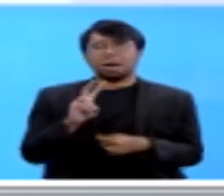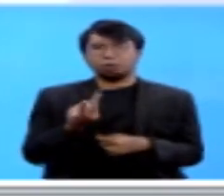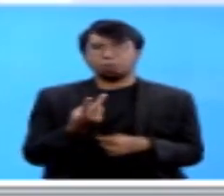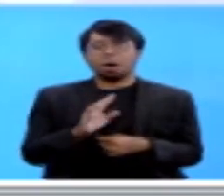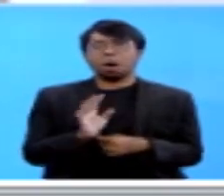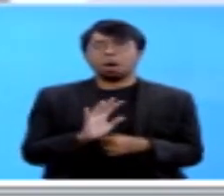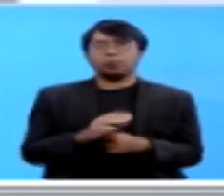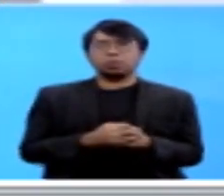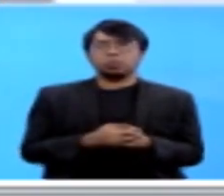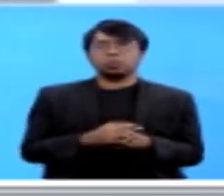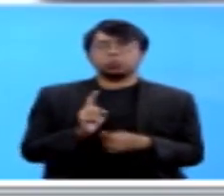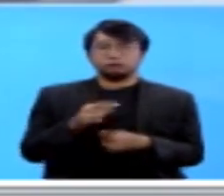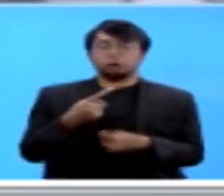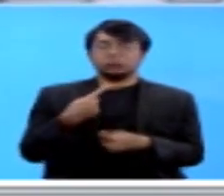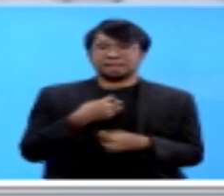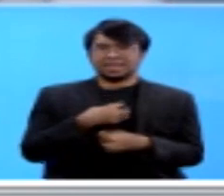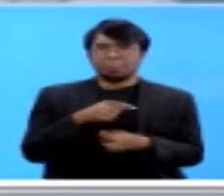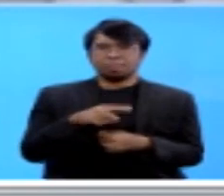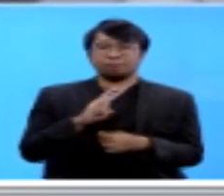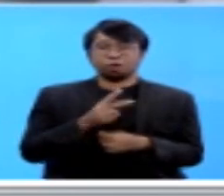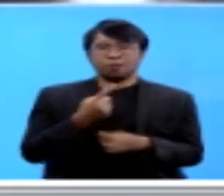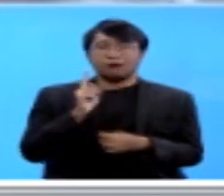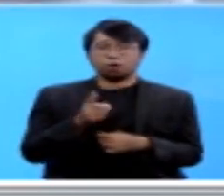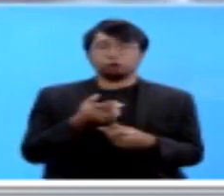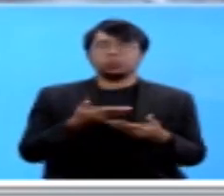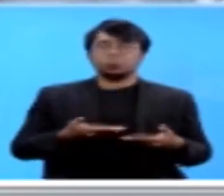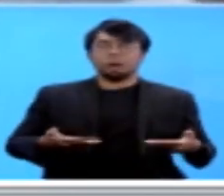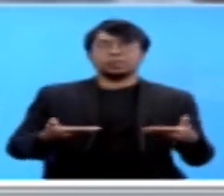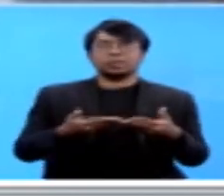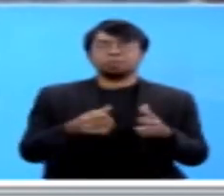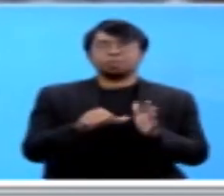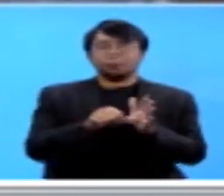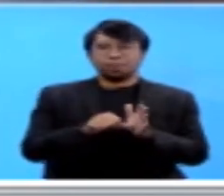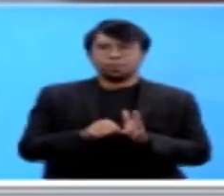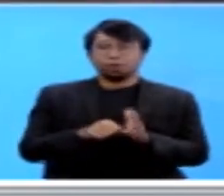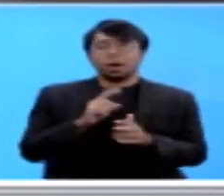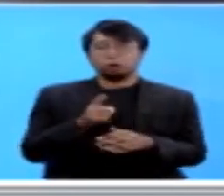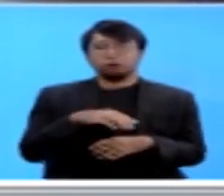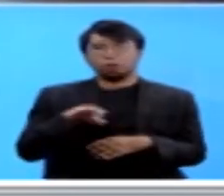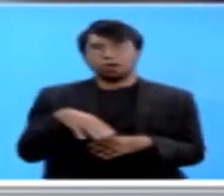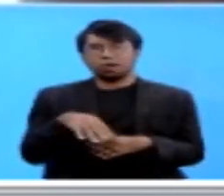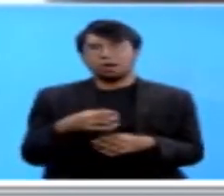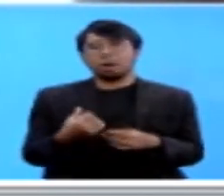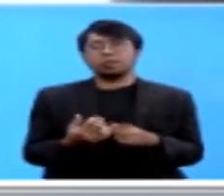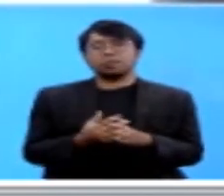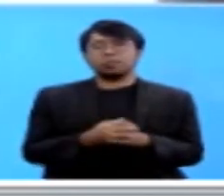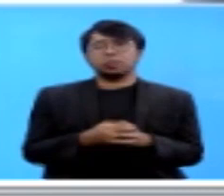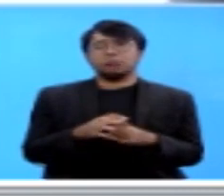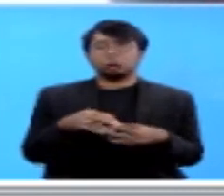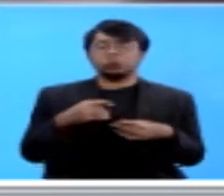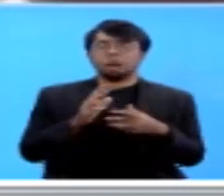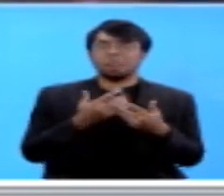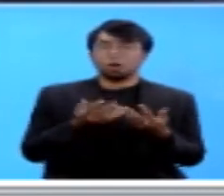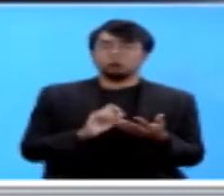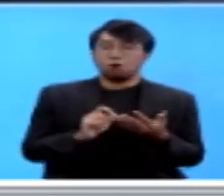ada treatment, harus dibantu lingkungan. Berarti dalam hal ini harus ada support baik dari keluarga maupun lingkungan sekolah terhadap perubahan perilaku